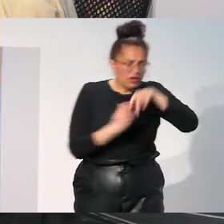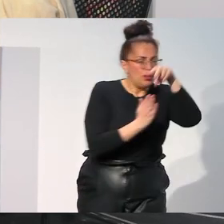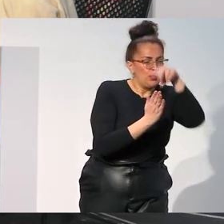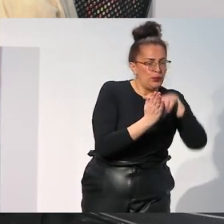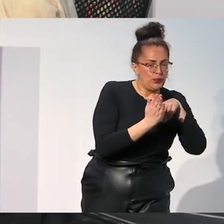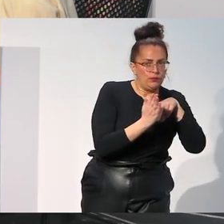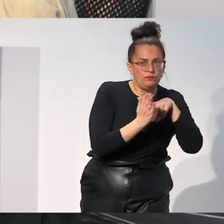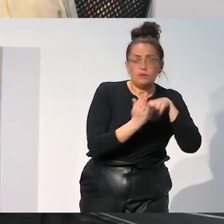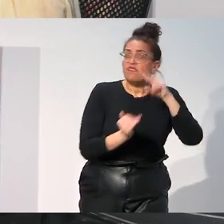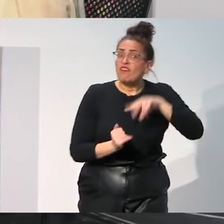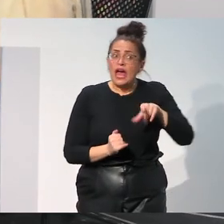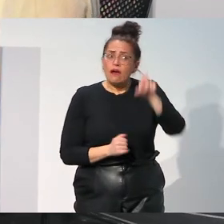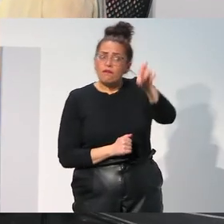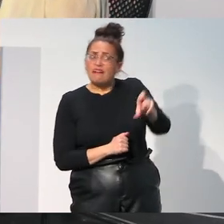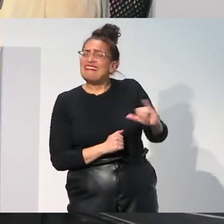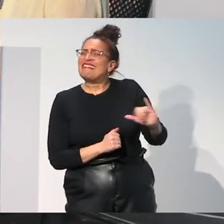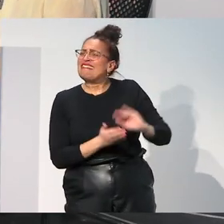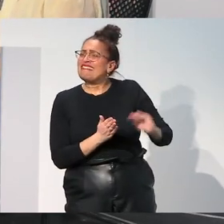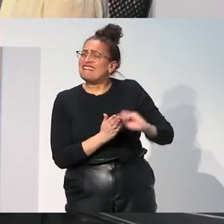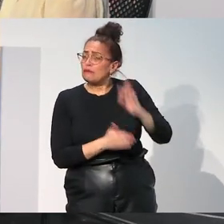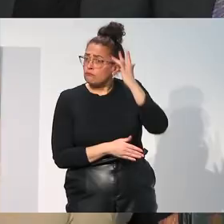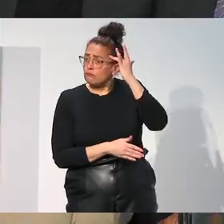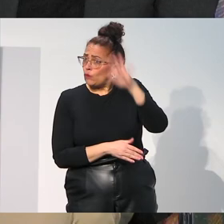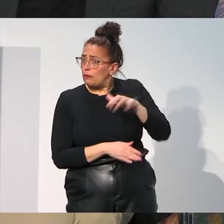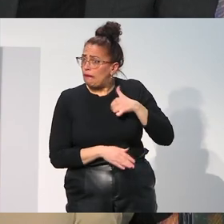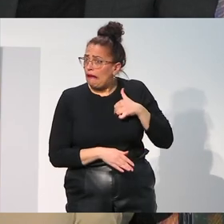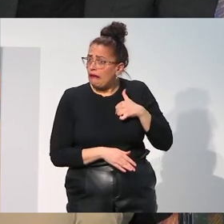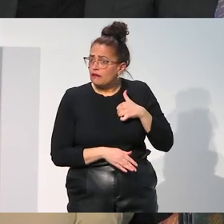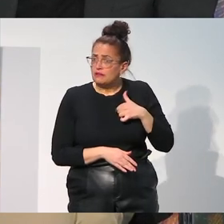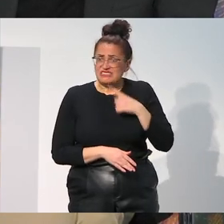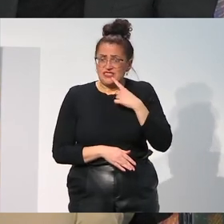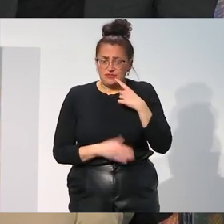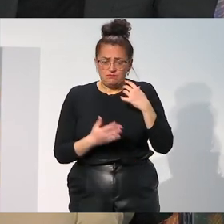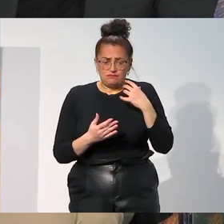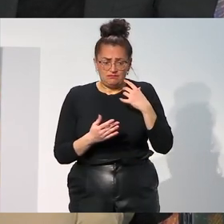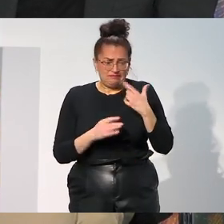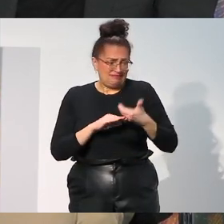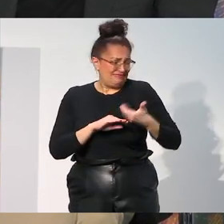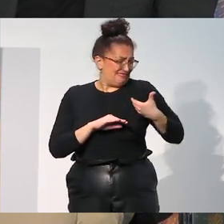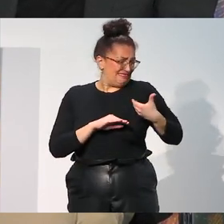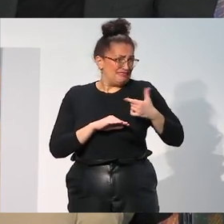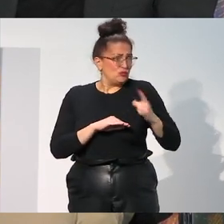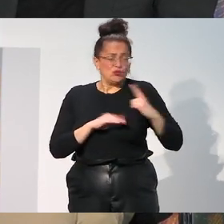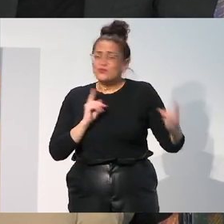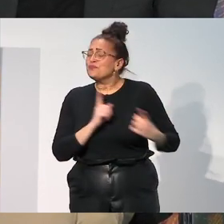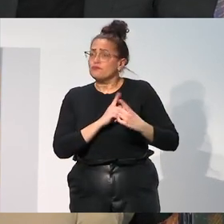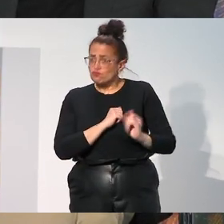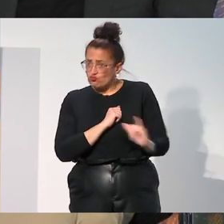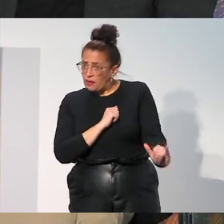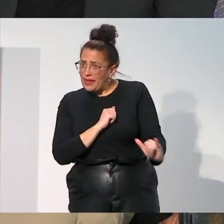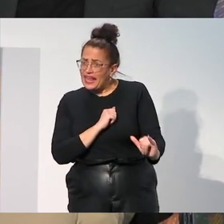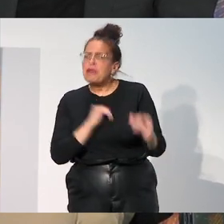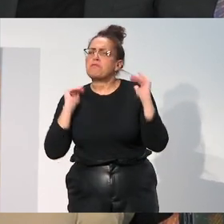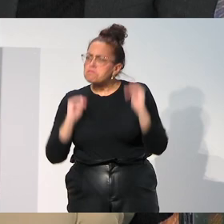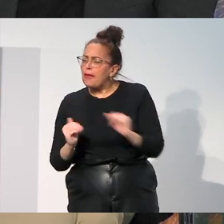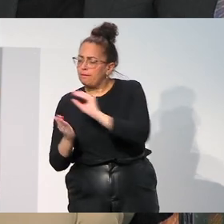ne nous connaissions pas avant 10 minutes, plutôt avant. Et ça m'a beaucoup aidé pour